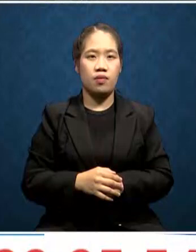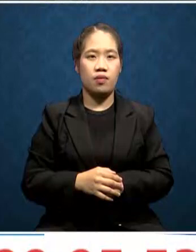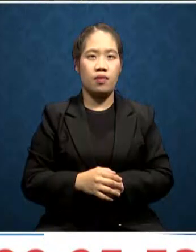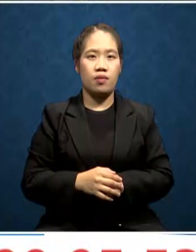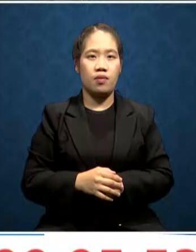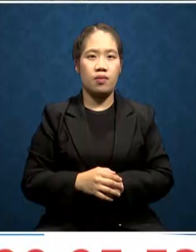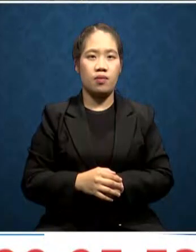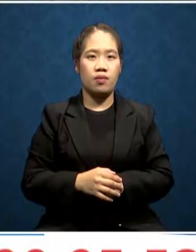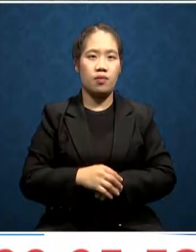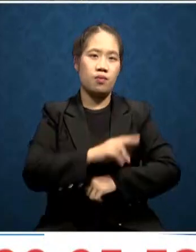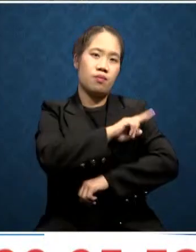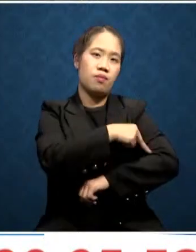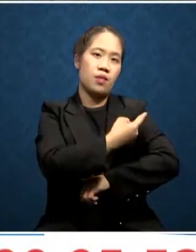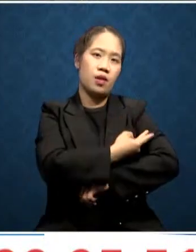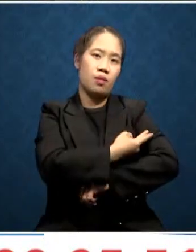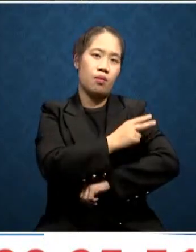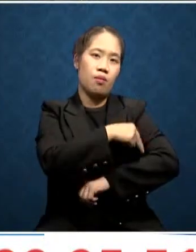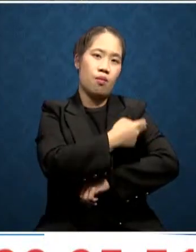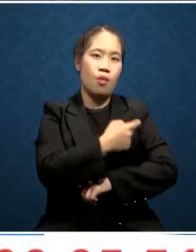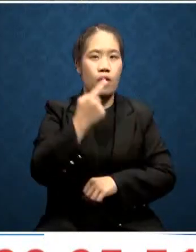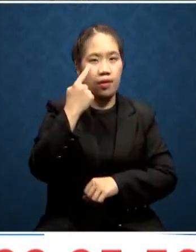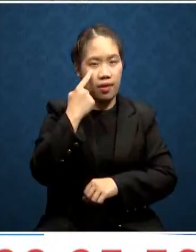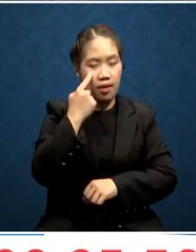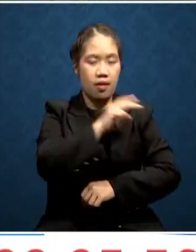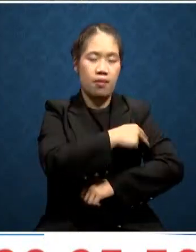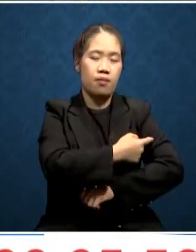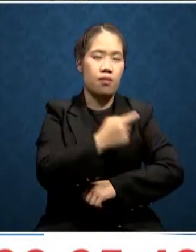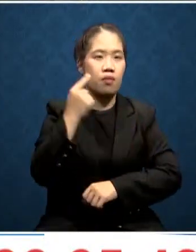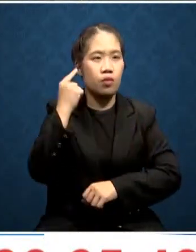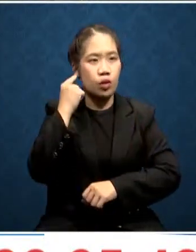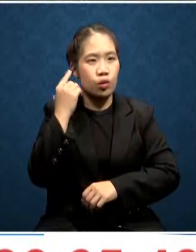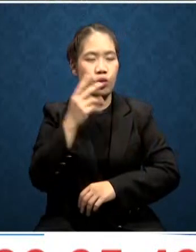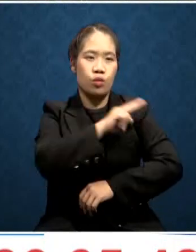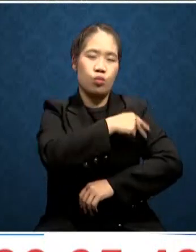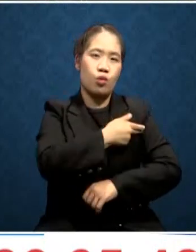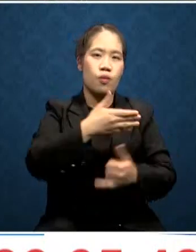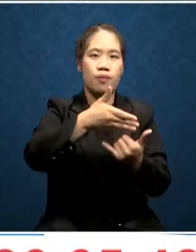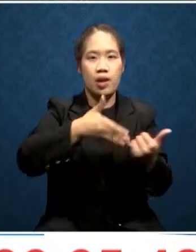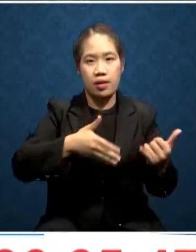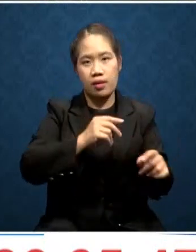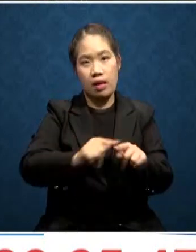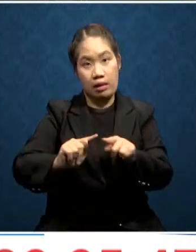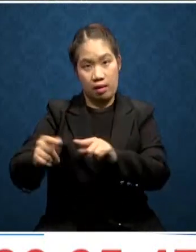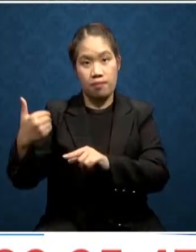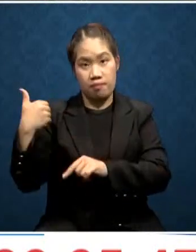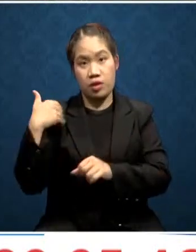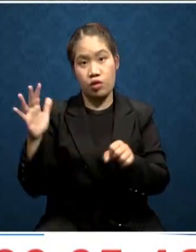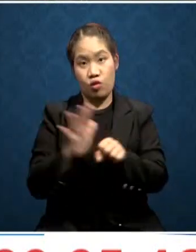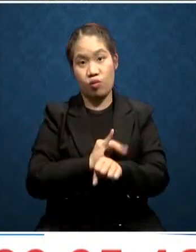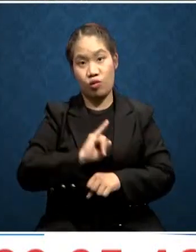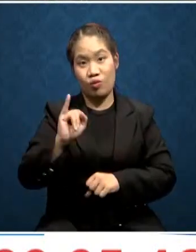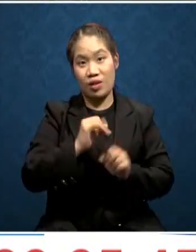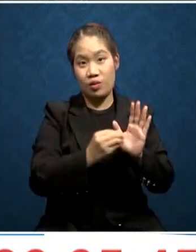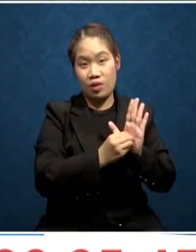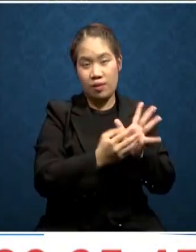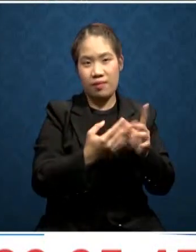เรียกว่าหมอทุกเอ่อหมอตาหมอหูหมอผ่าตัดหมออะไรเนี่ยมีครบใช่มั้ยคะแต่โรงพยาบาล